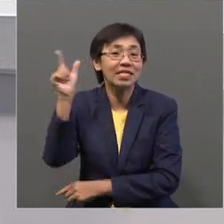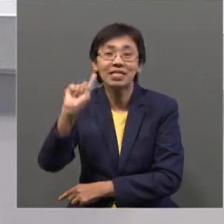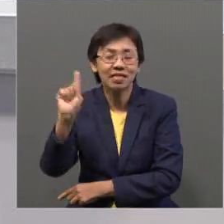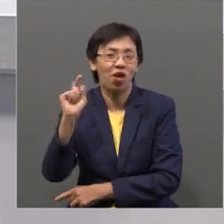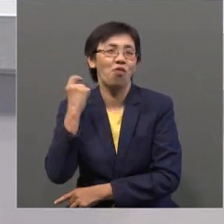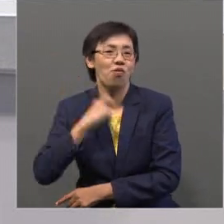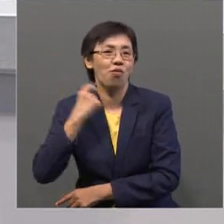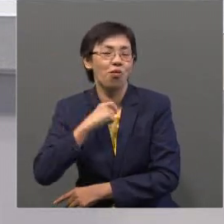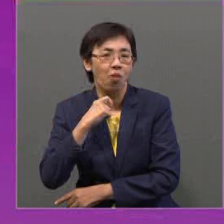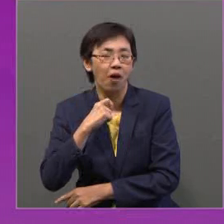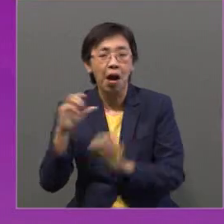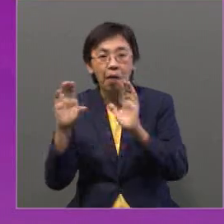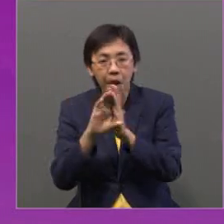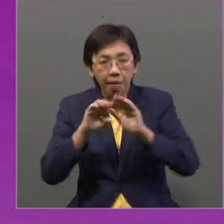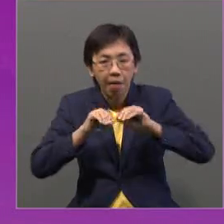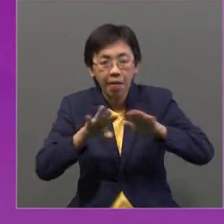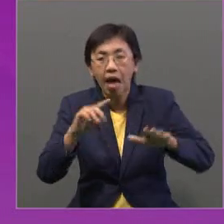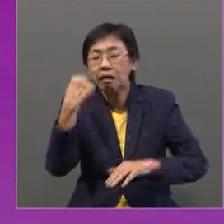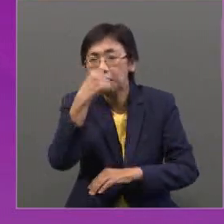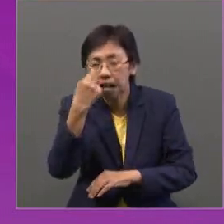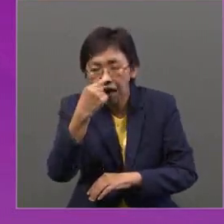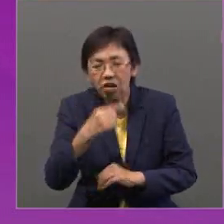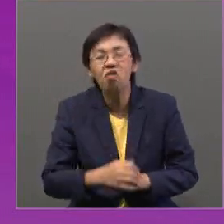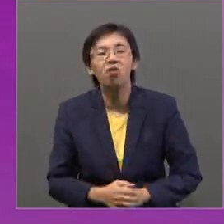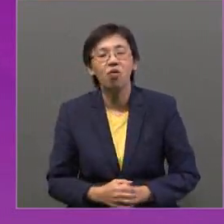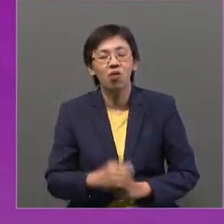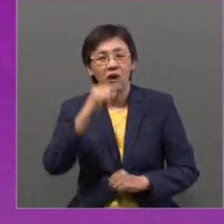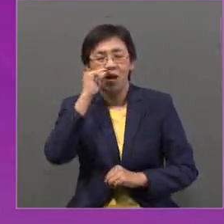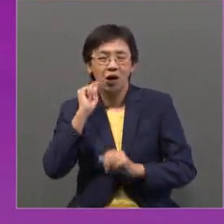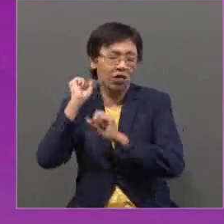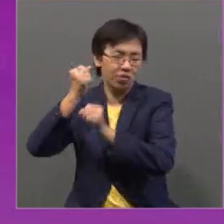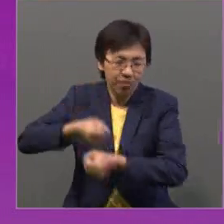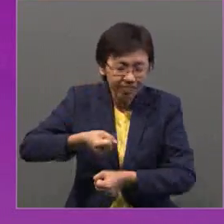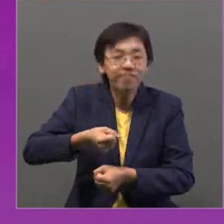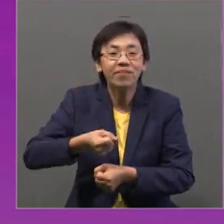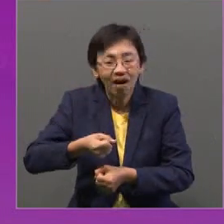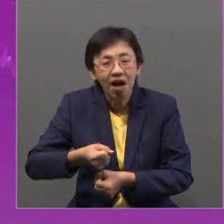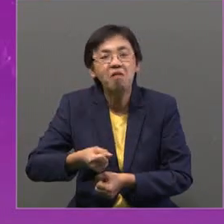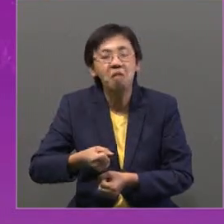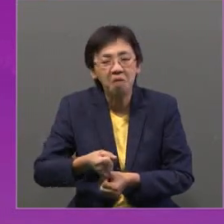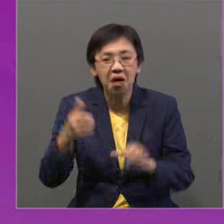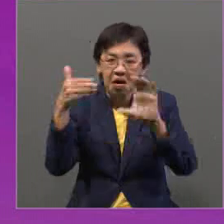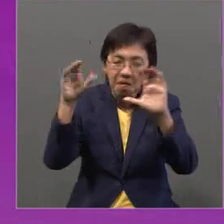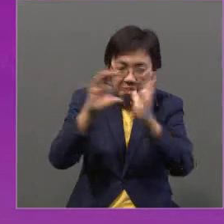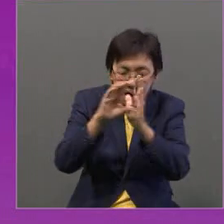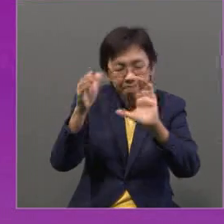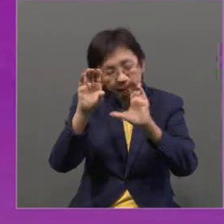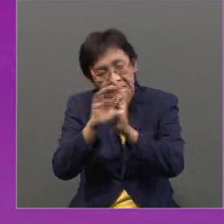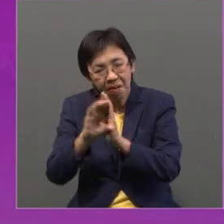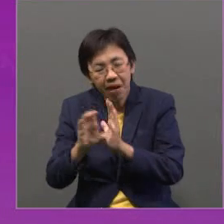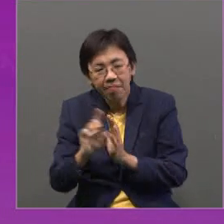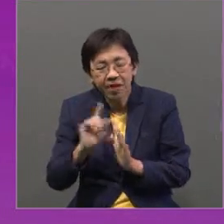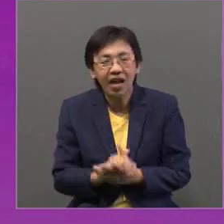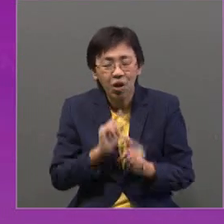นะครับหลังจากมีคนมาเปิดเผยนะฮะคนที่เปิดเผยก็ไม่ใช่ใครที่ไหนนะฮะคุณชูวิทย์กมลพิศุทธ์นะที่เขาอ้างว่าเป็น SuperDealนะครับ